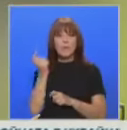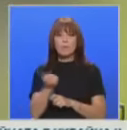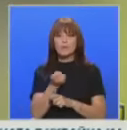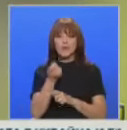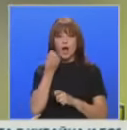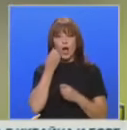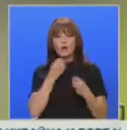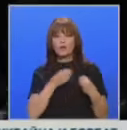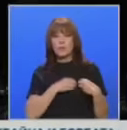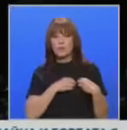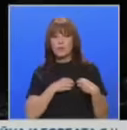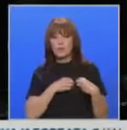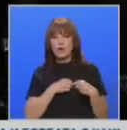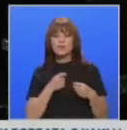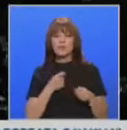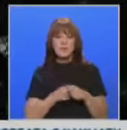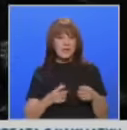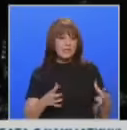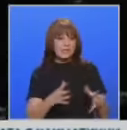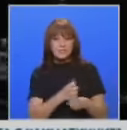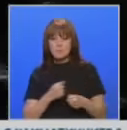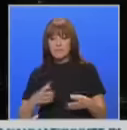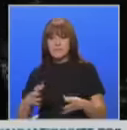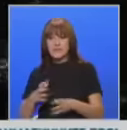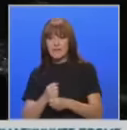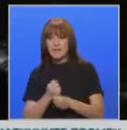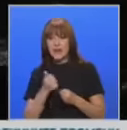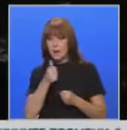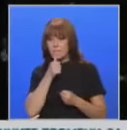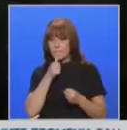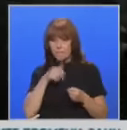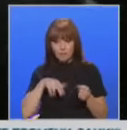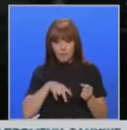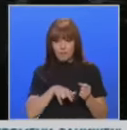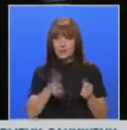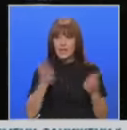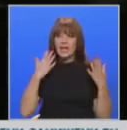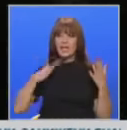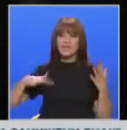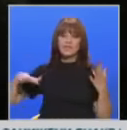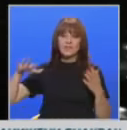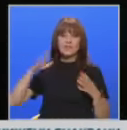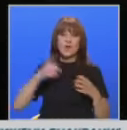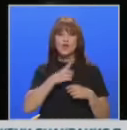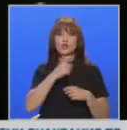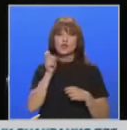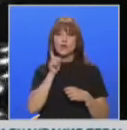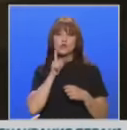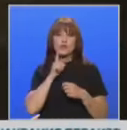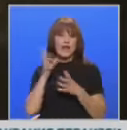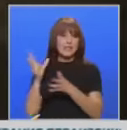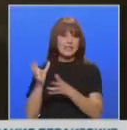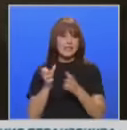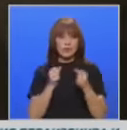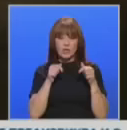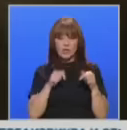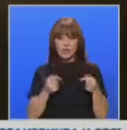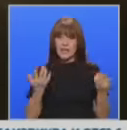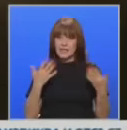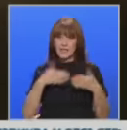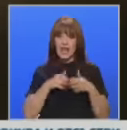доброволци денонощно провеждат спасителни операции по вода и въздух. Над 100 души са евакуирани от село Фаркадона само тази нощ.